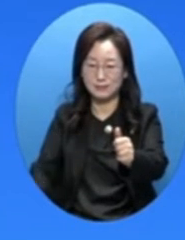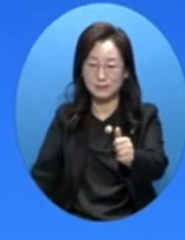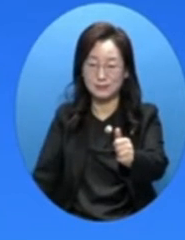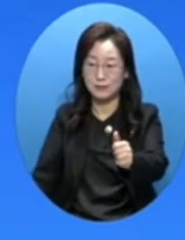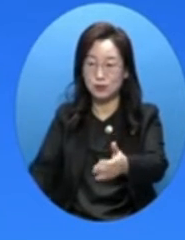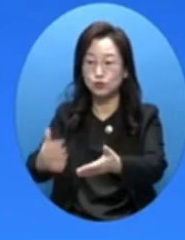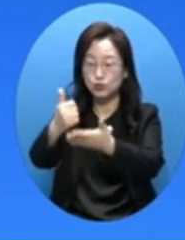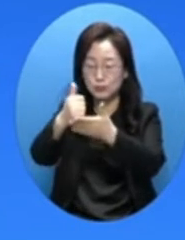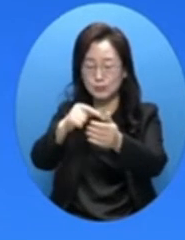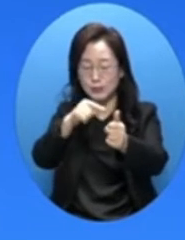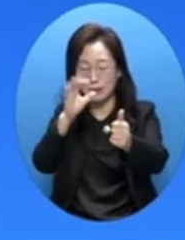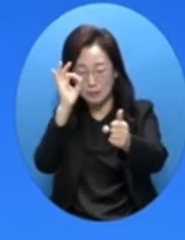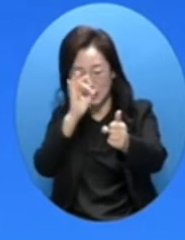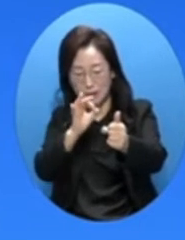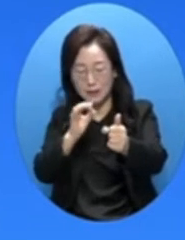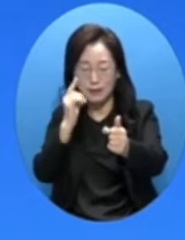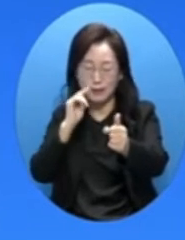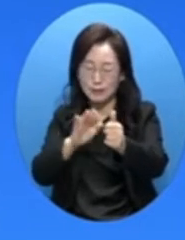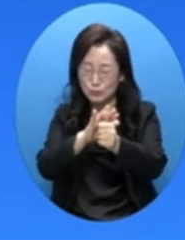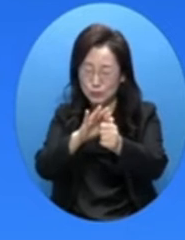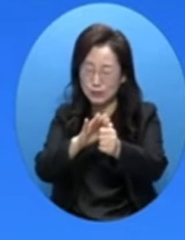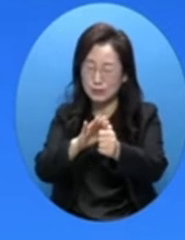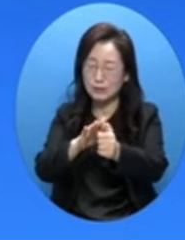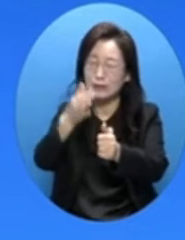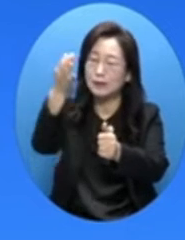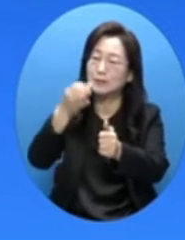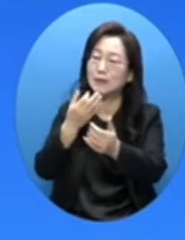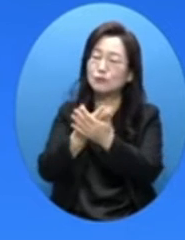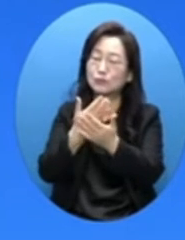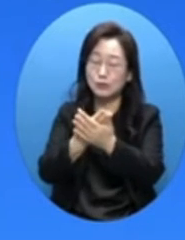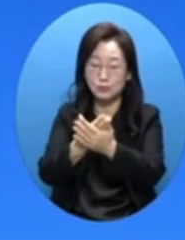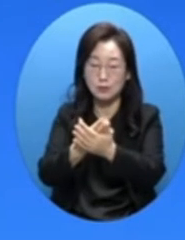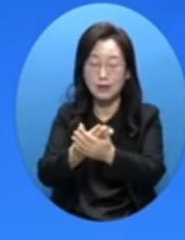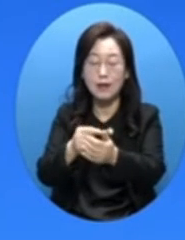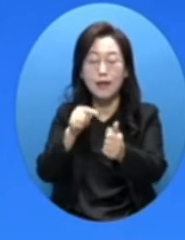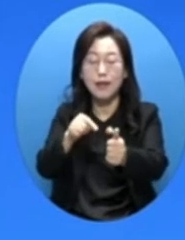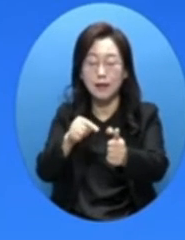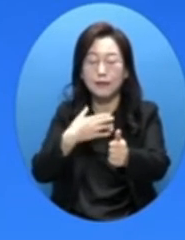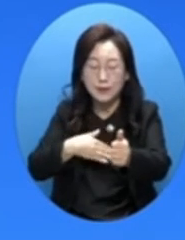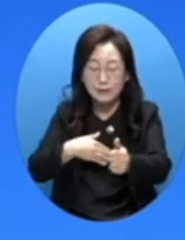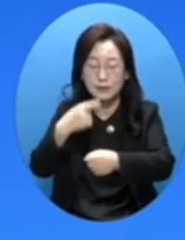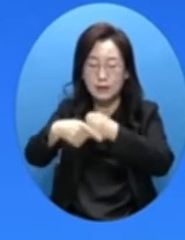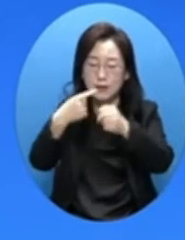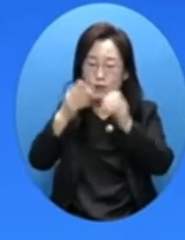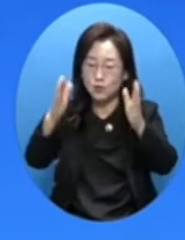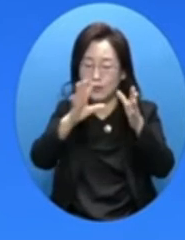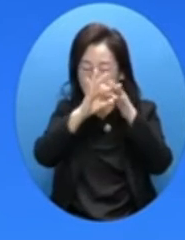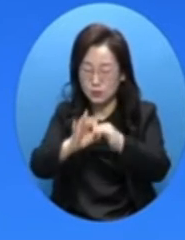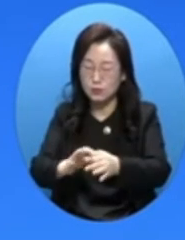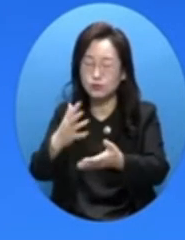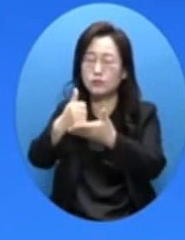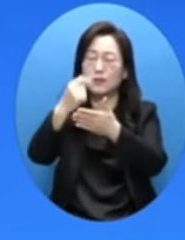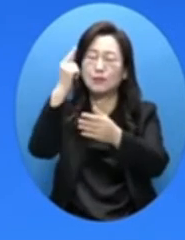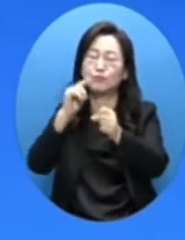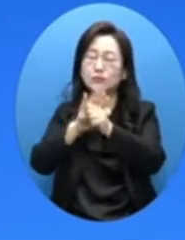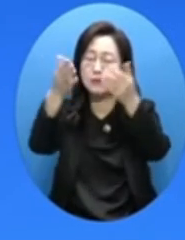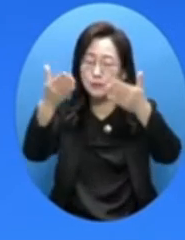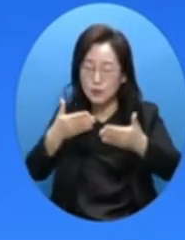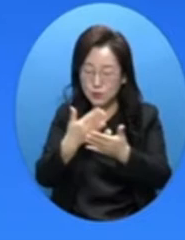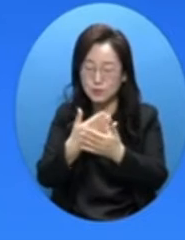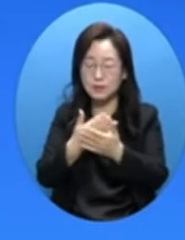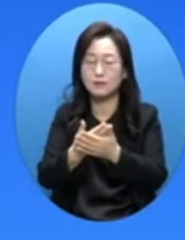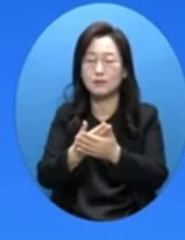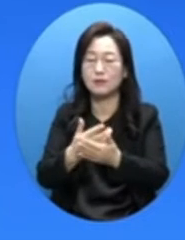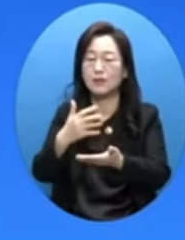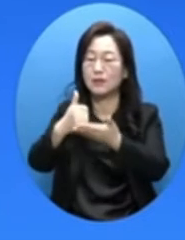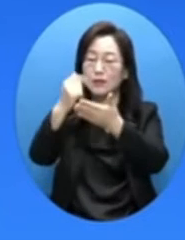주님 나를 불쌍히 보시옵소서. 그래 기도만 해라. 그래서 1년 내내 엎드리기만 하면 주님 저를 불쌍히 보시옵소서.